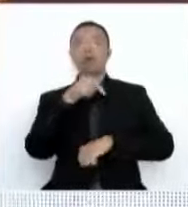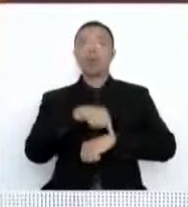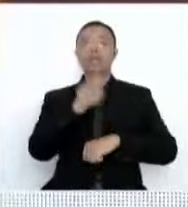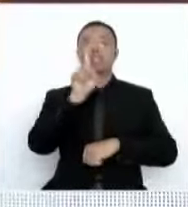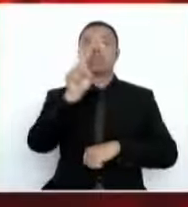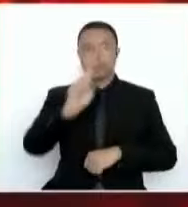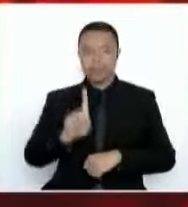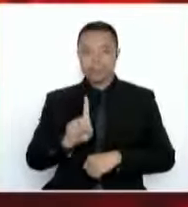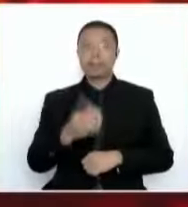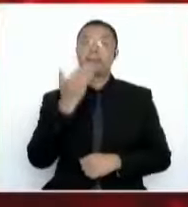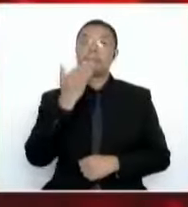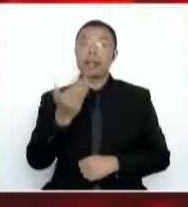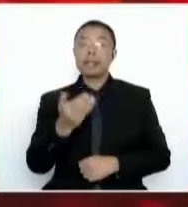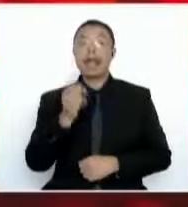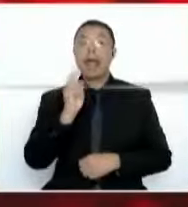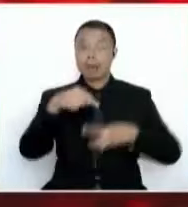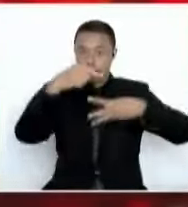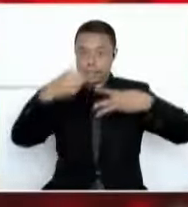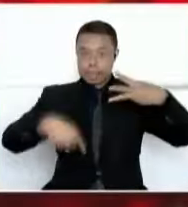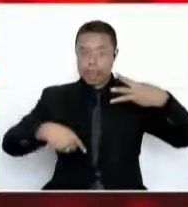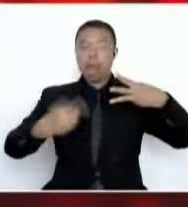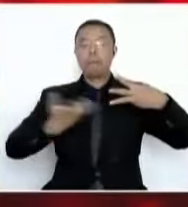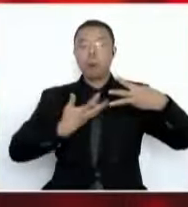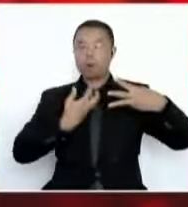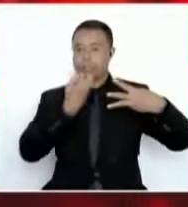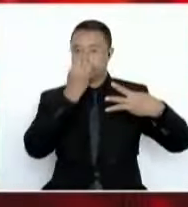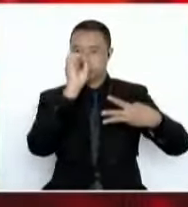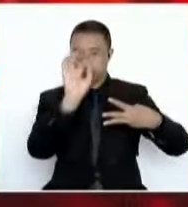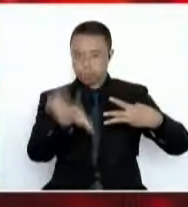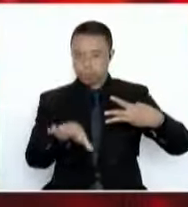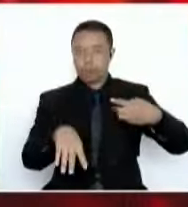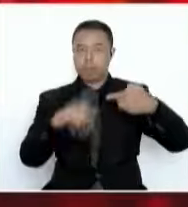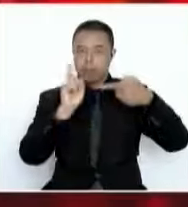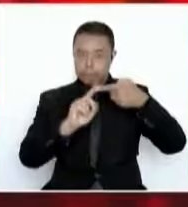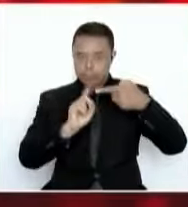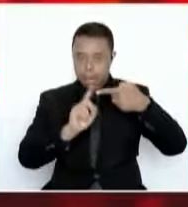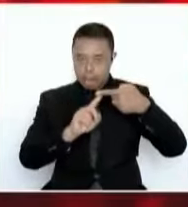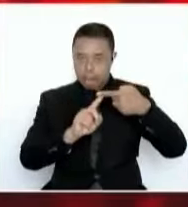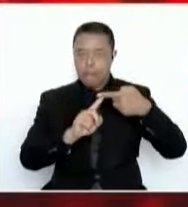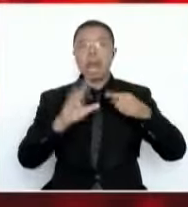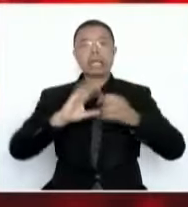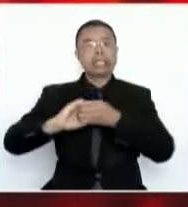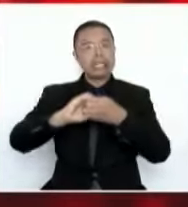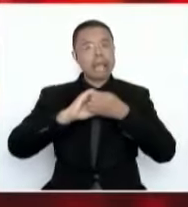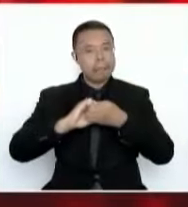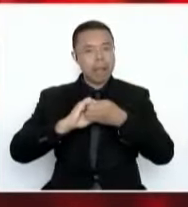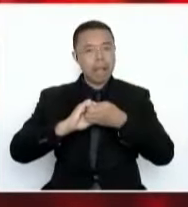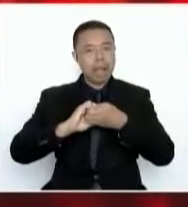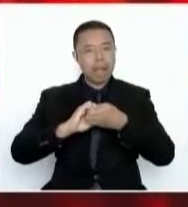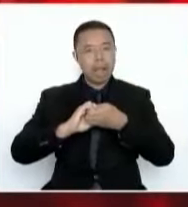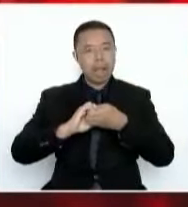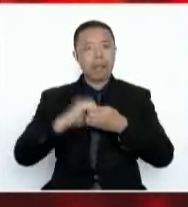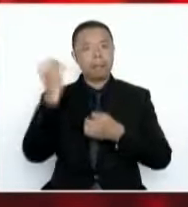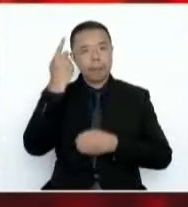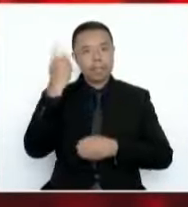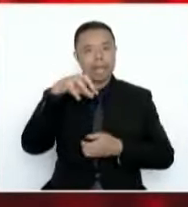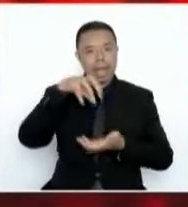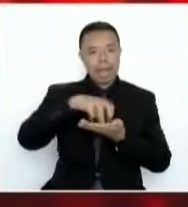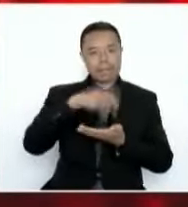menit terima kasih ada tiga hal yang ingin kami sampaikan yang pertama adalah kerja sama antara Pemda